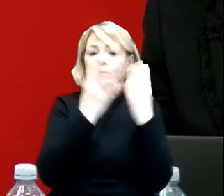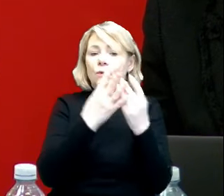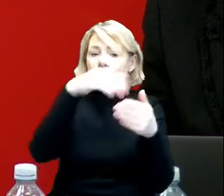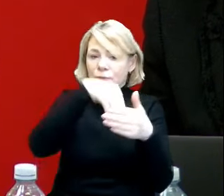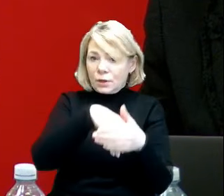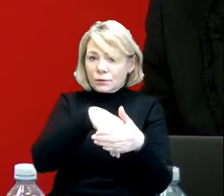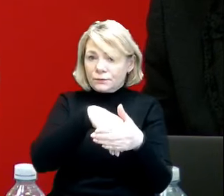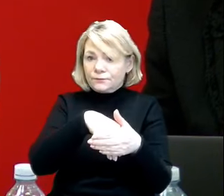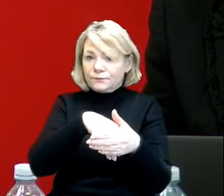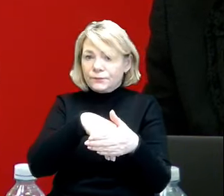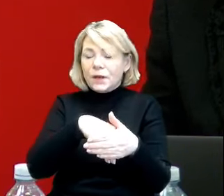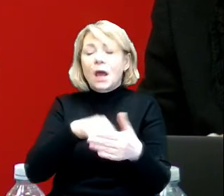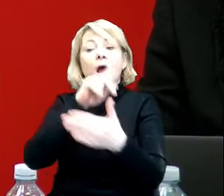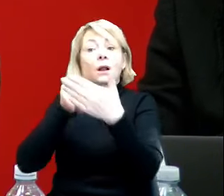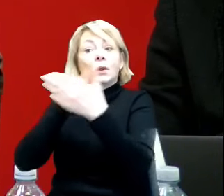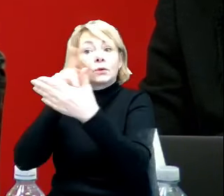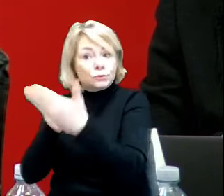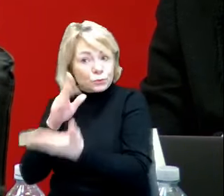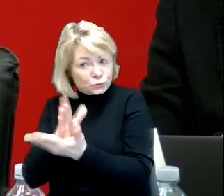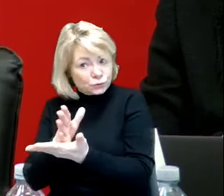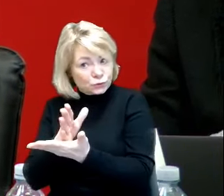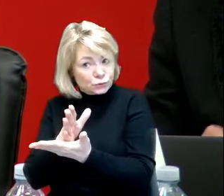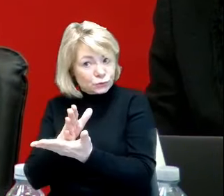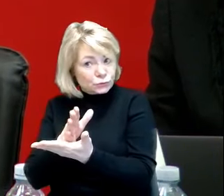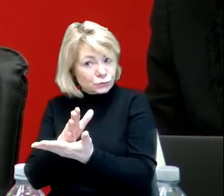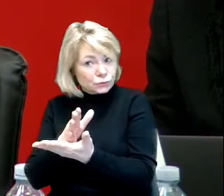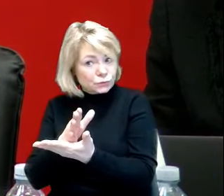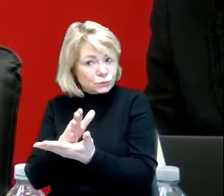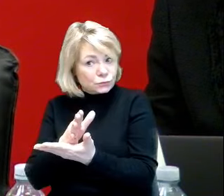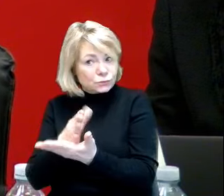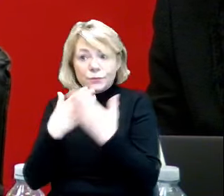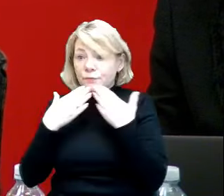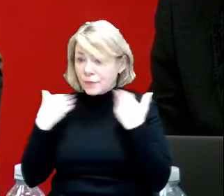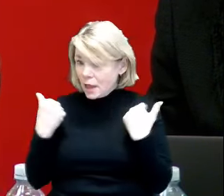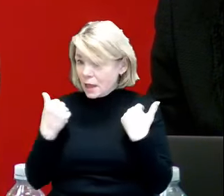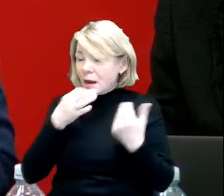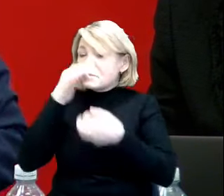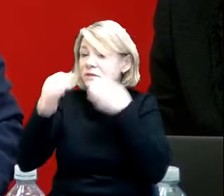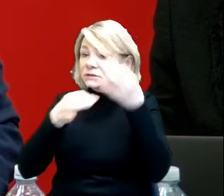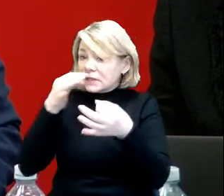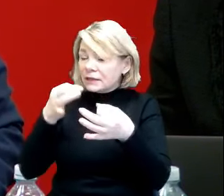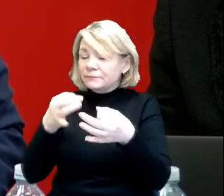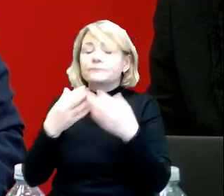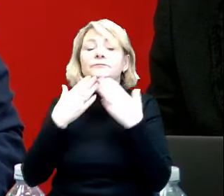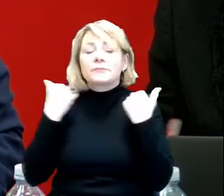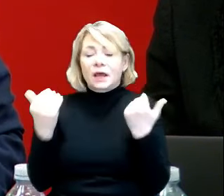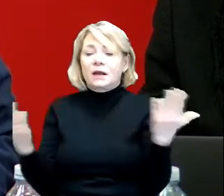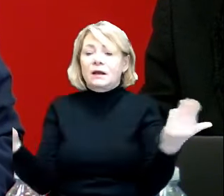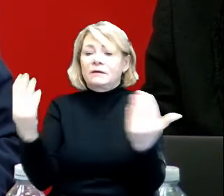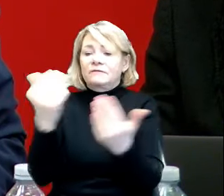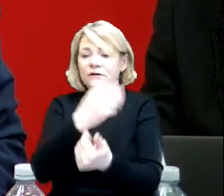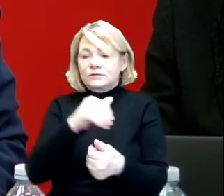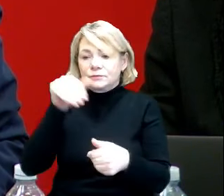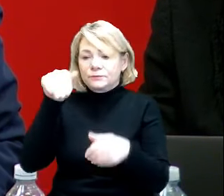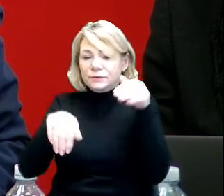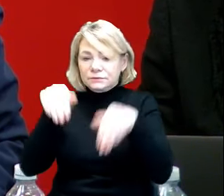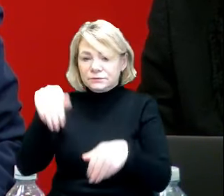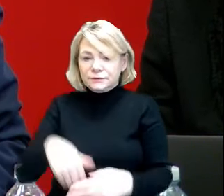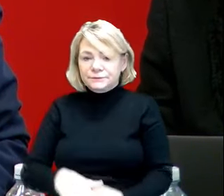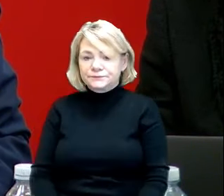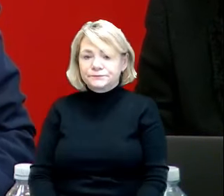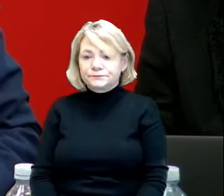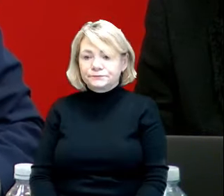klausimų šiuo metu pasisakymu kviečiu balsuoti 12 darbotvarkės klausimas